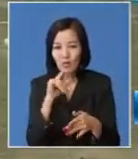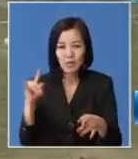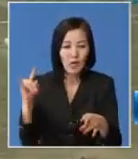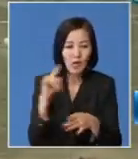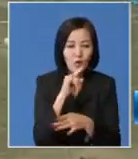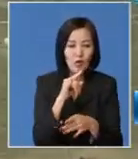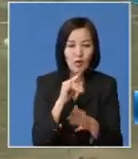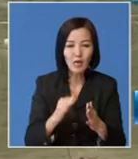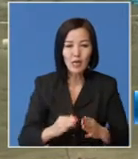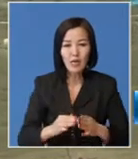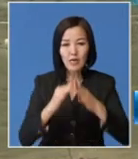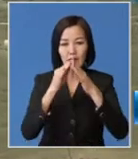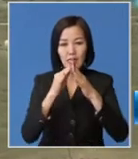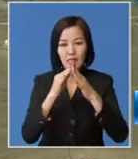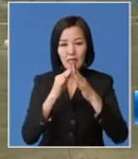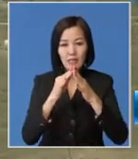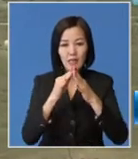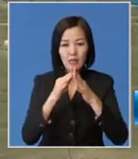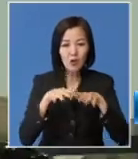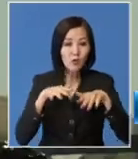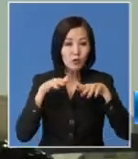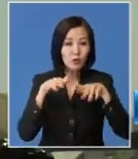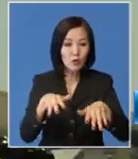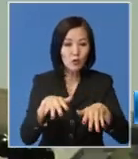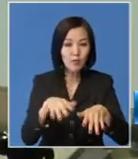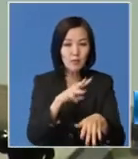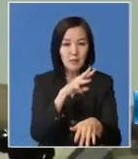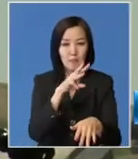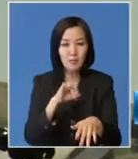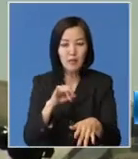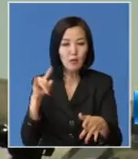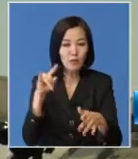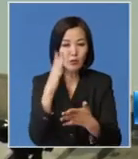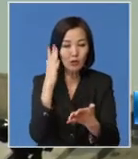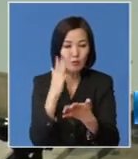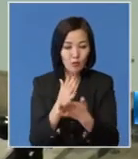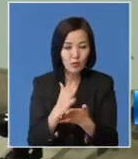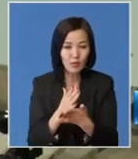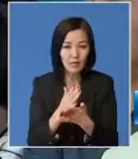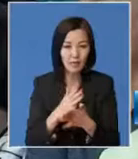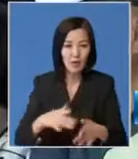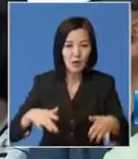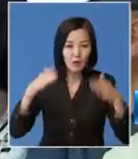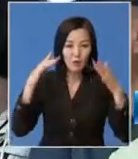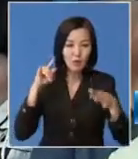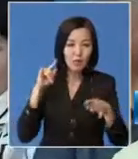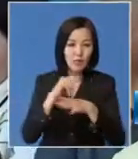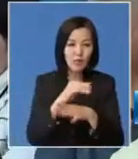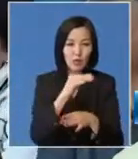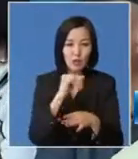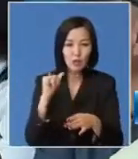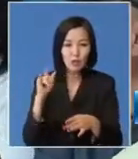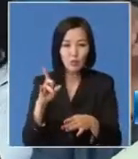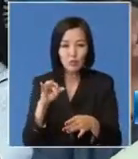арасында ракеталық соққы беретін Ми-35 жойғыштар да болды. Көктен жасалған шабуылды атақты Жетісу барыстары